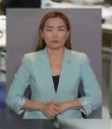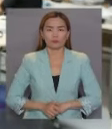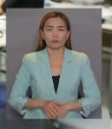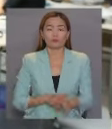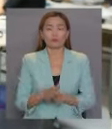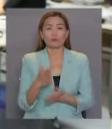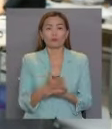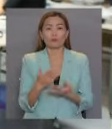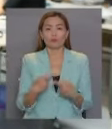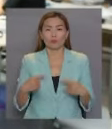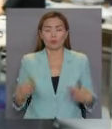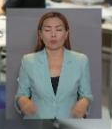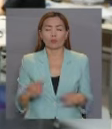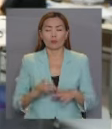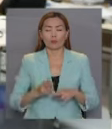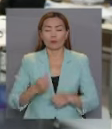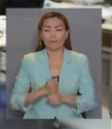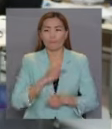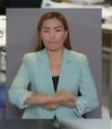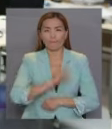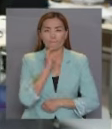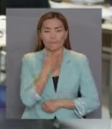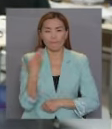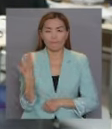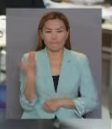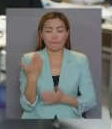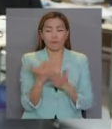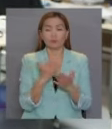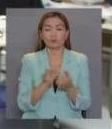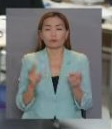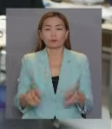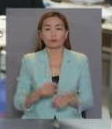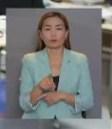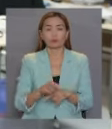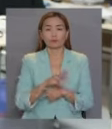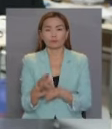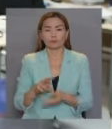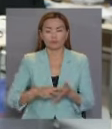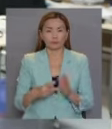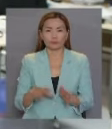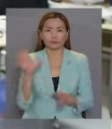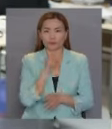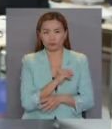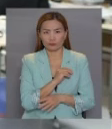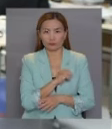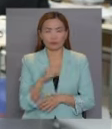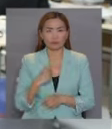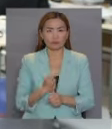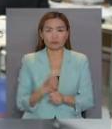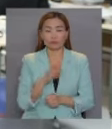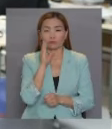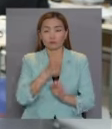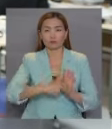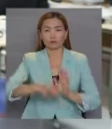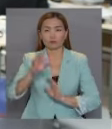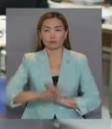Использовали моторы и другое. Нет ничего сложного. Нужен мотор и программы. Я просто объяснил в начале проекта, и они сделали это сами. В